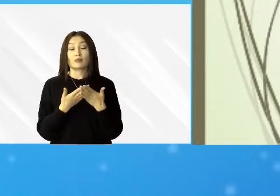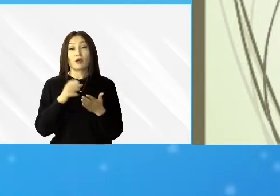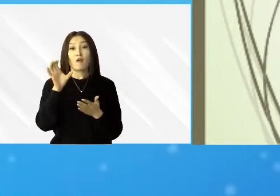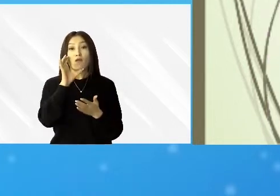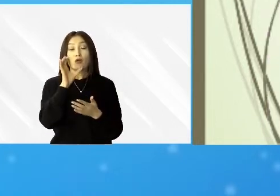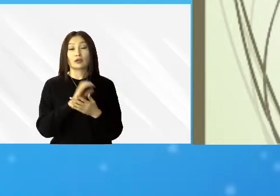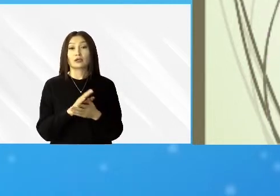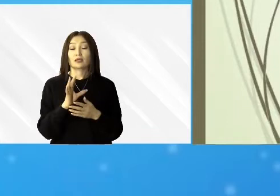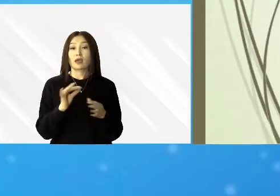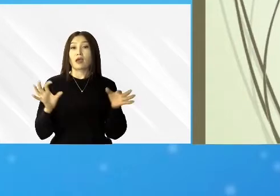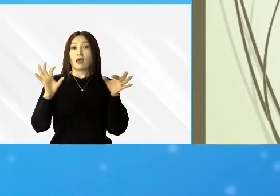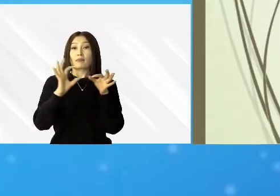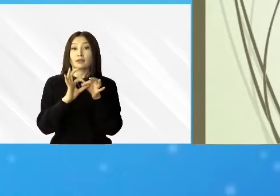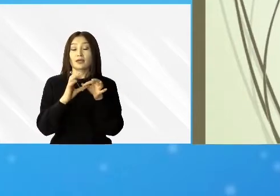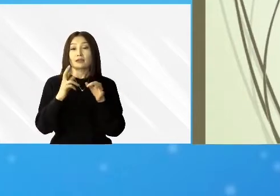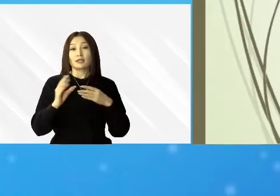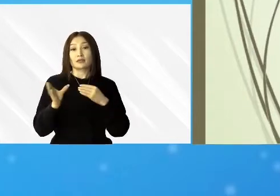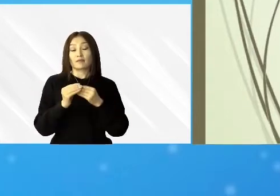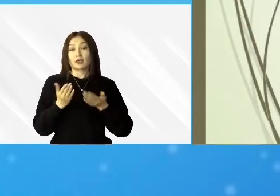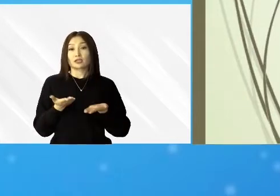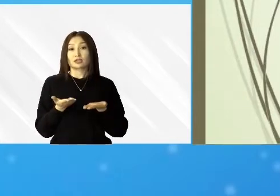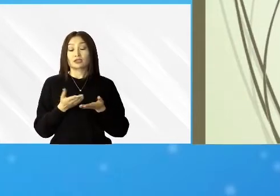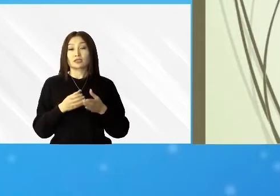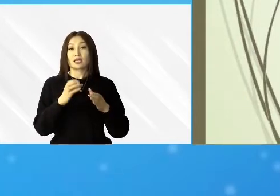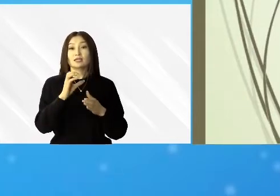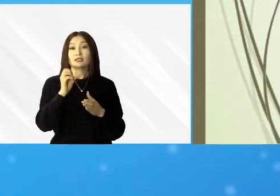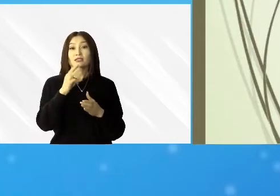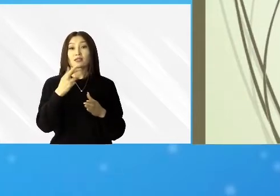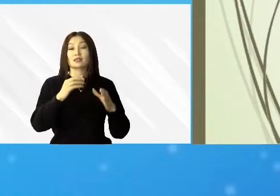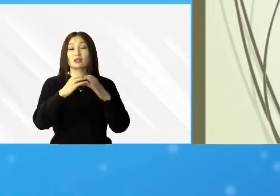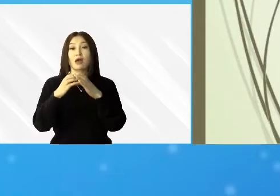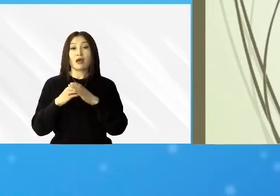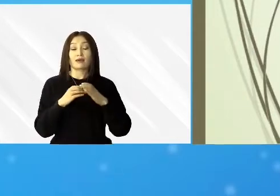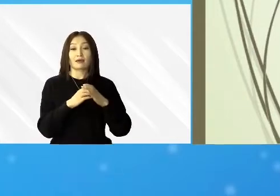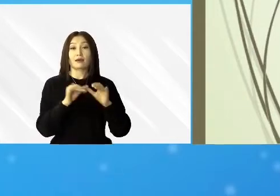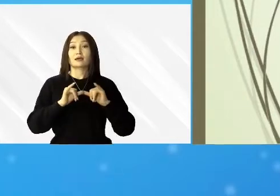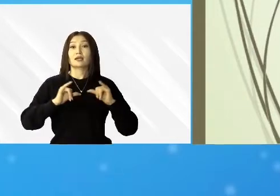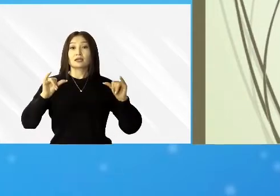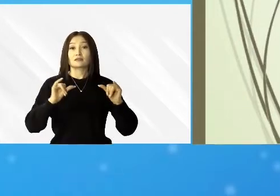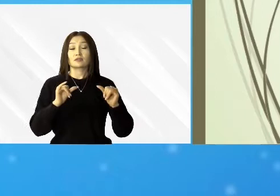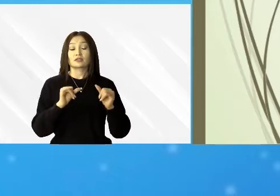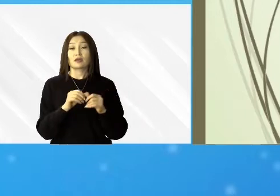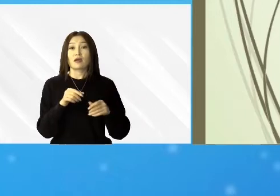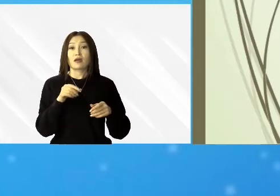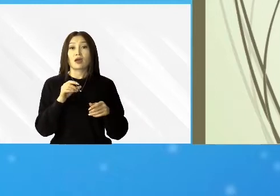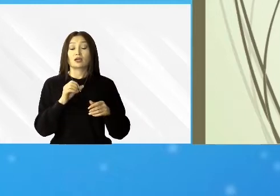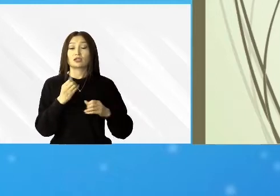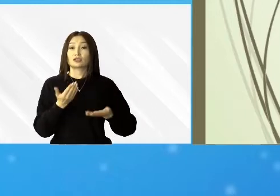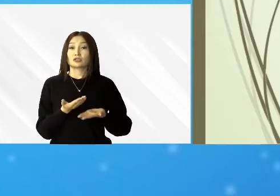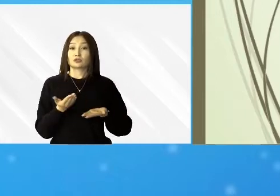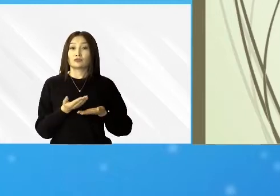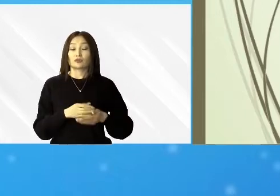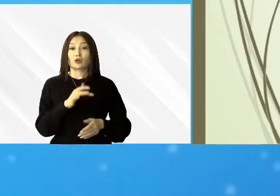волки, объединяются для совместной жизни в стае. В стаях сильно развиты подражательные реакции и